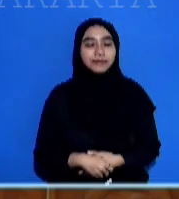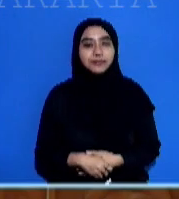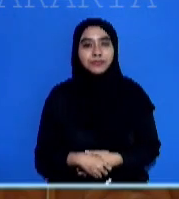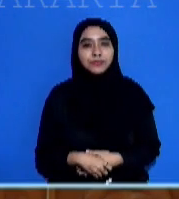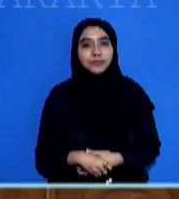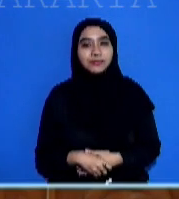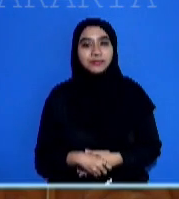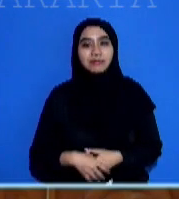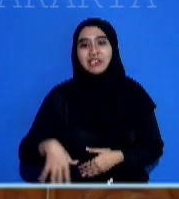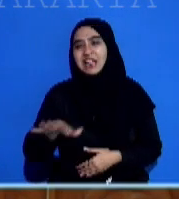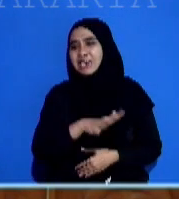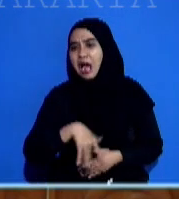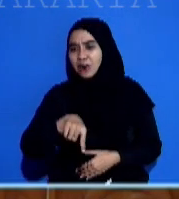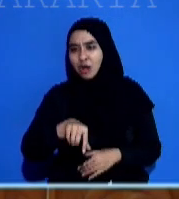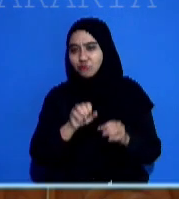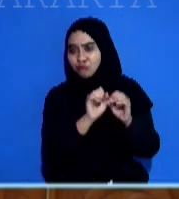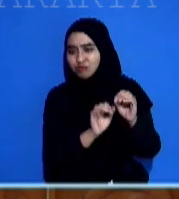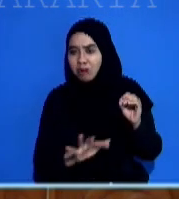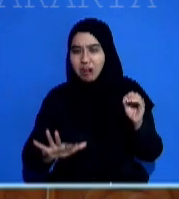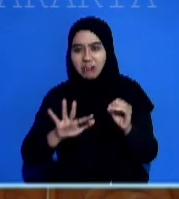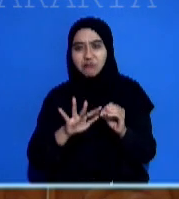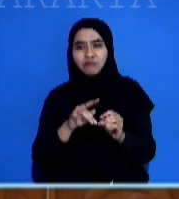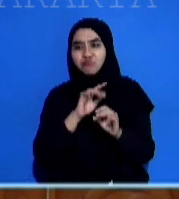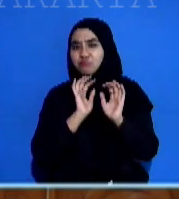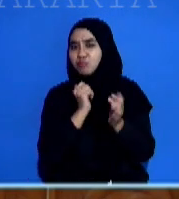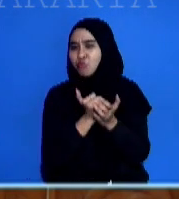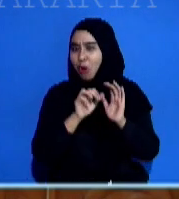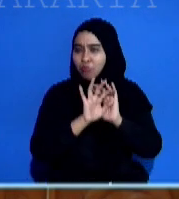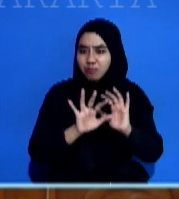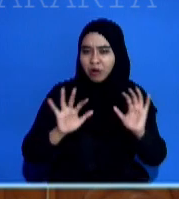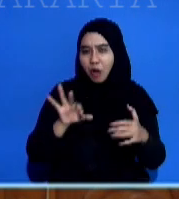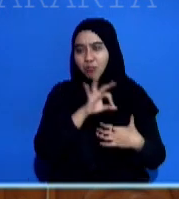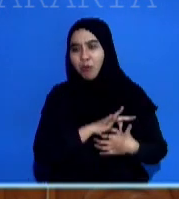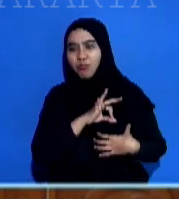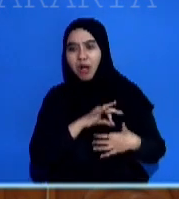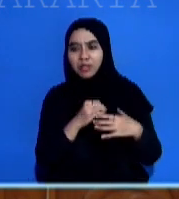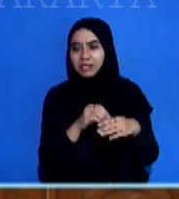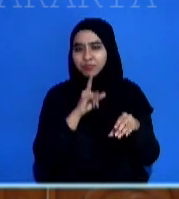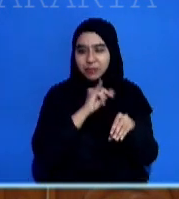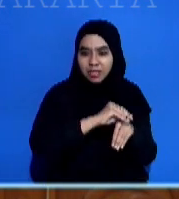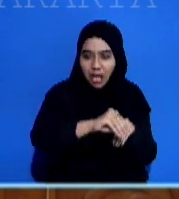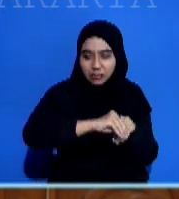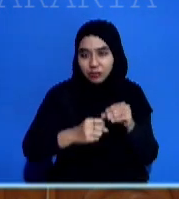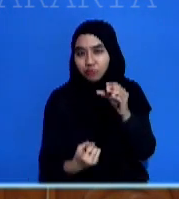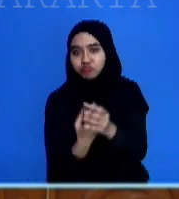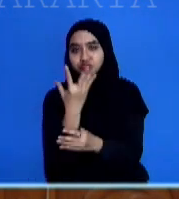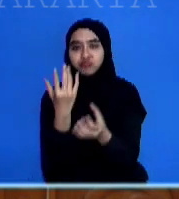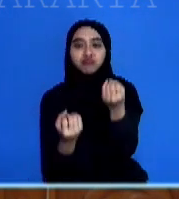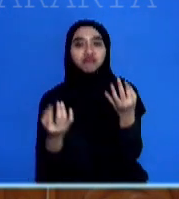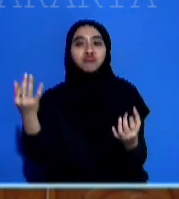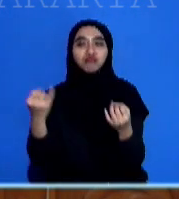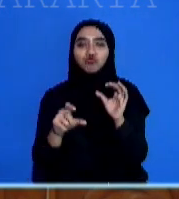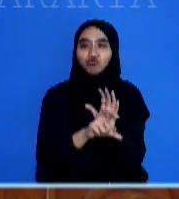bumi Nuswantara mekaten pancen kaloko Sugih potensi hayati arupi taneman-taneman eksotis setunggalipun kados dene